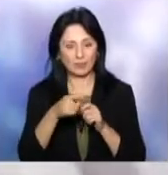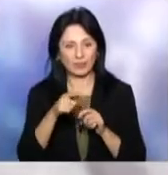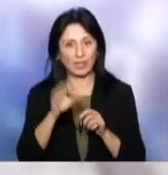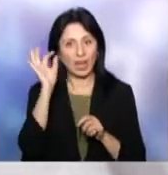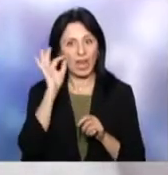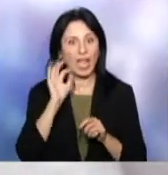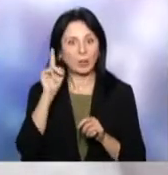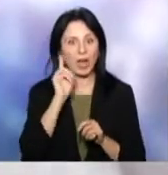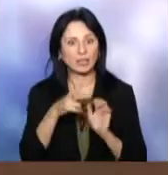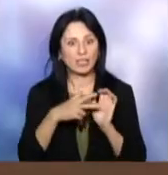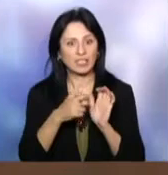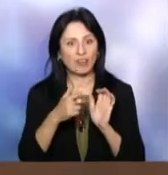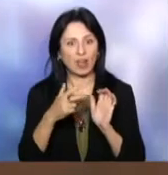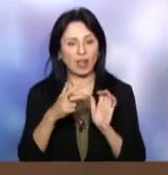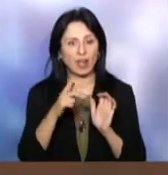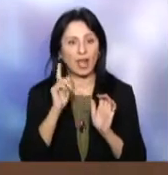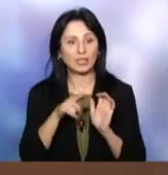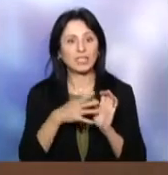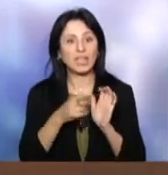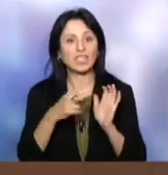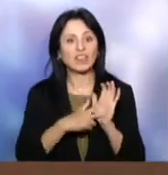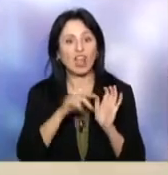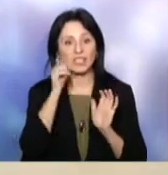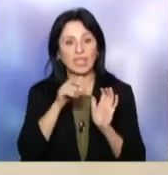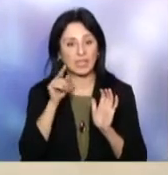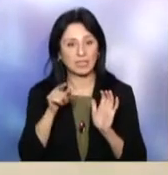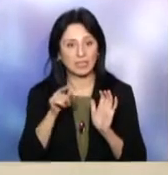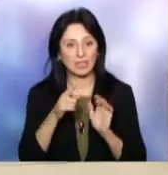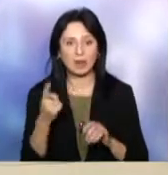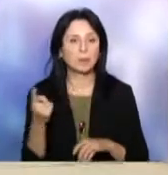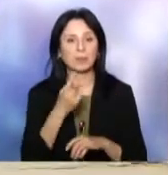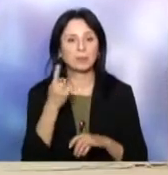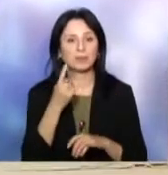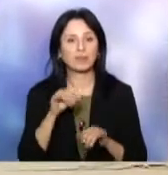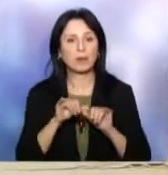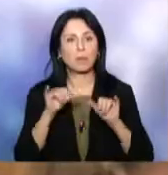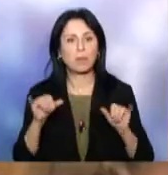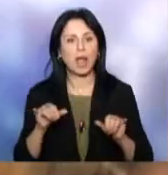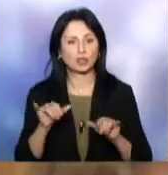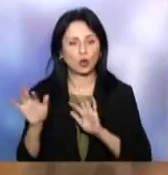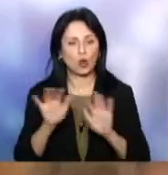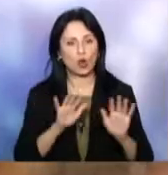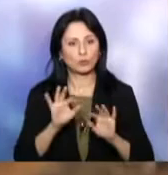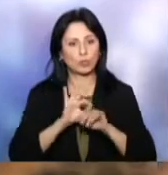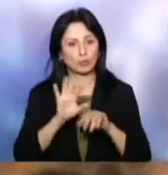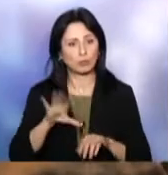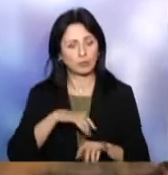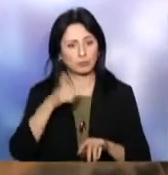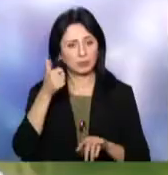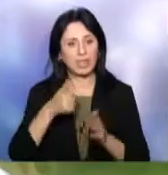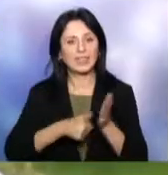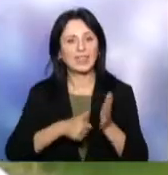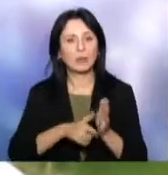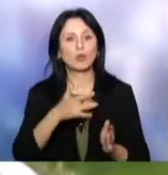საფუძველს 1908 წელს. იქნა პირველი ფართომასშტაბიანი ღონისძიება ჩატარებული, რომ